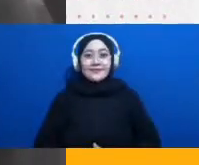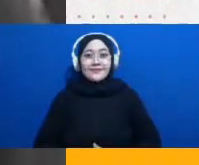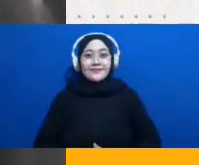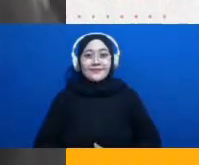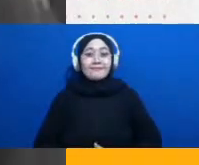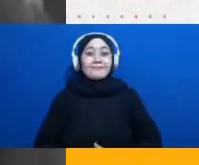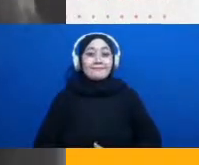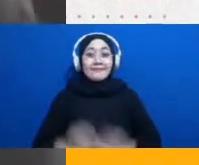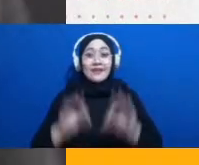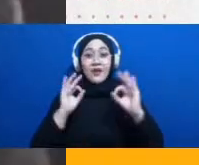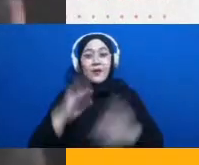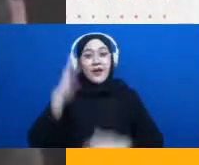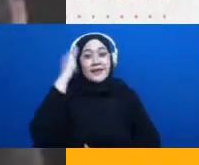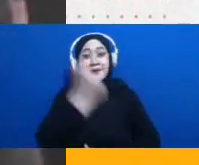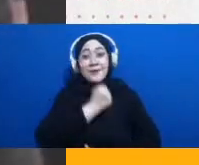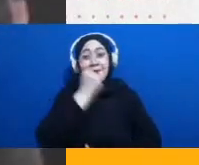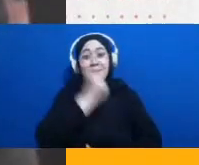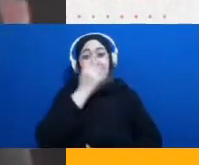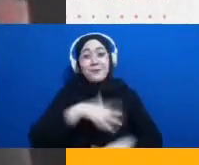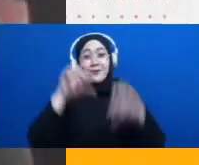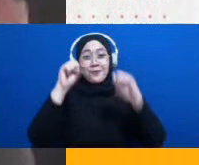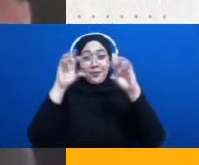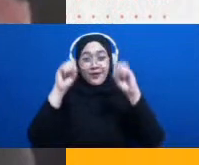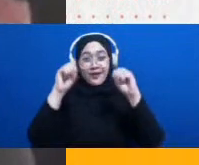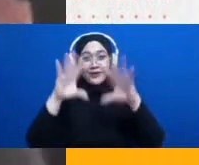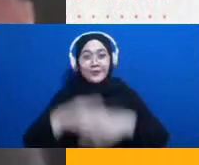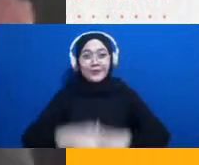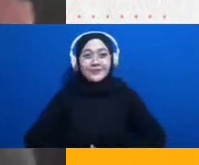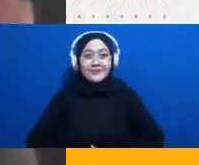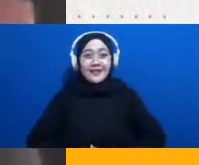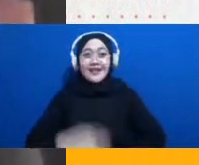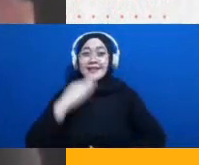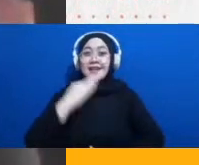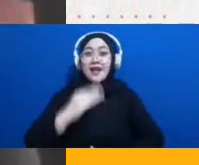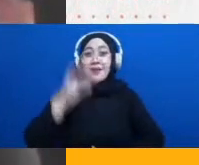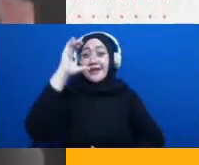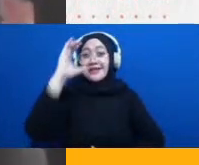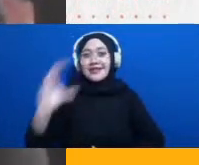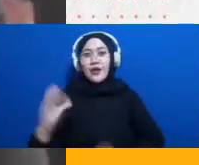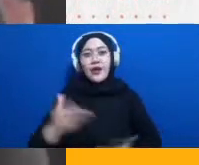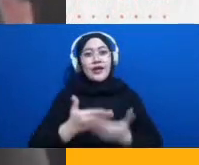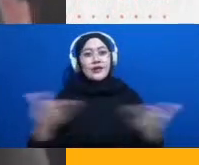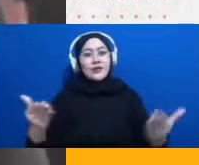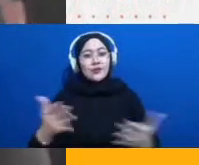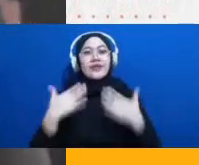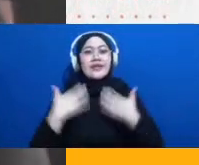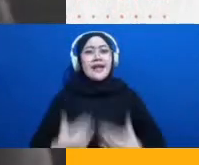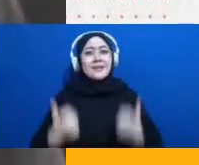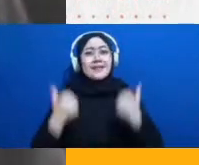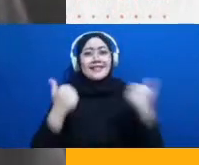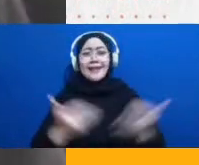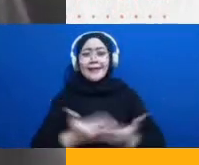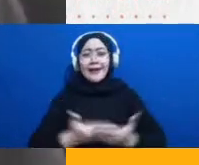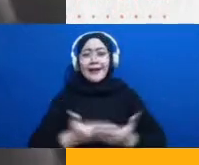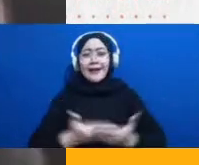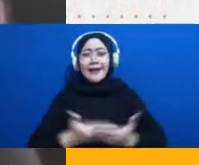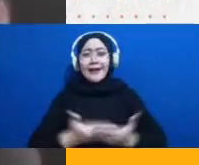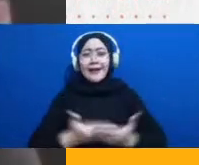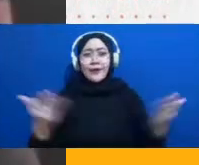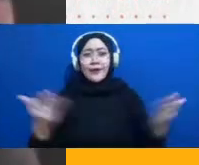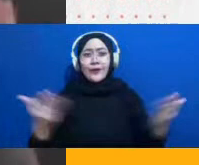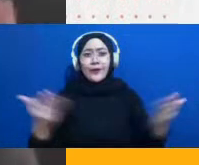Oke, assalamualaikum warahmatullahi wabarakatuh. Selamat sore, salam sejahtera bagi kita semua. Shalom,